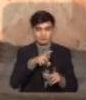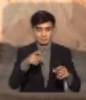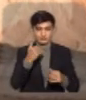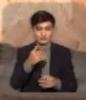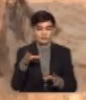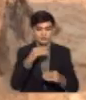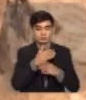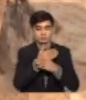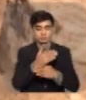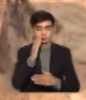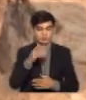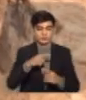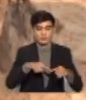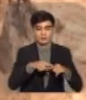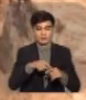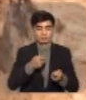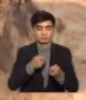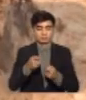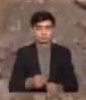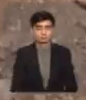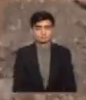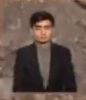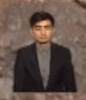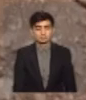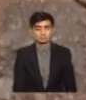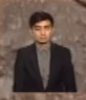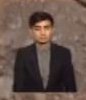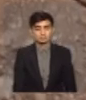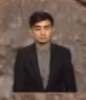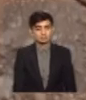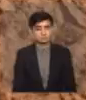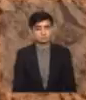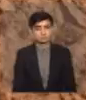всю необходимую помощь. Бахром Абдуллаев, Виталий Заинтинов, Информбюро, Шымкент.